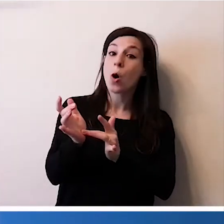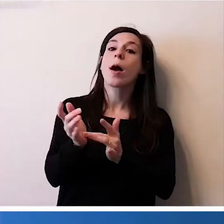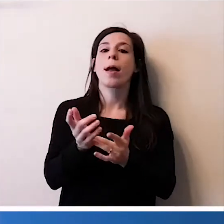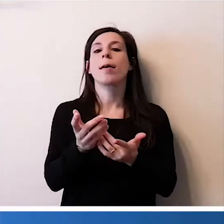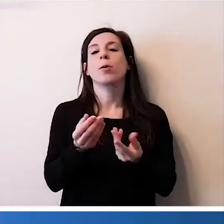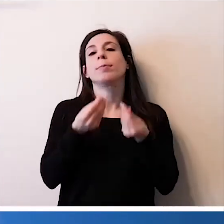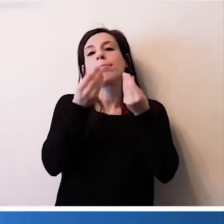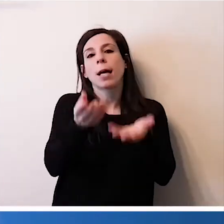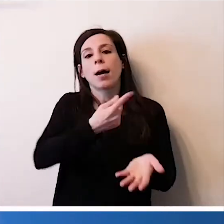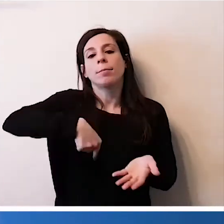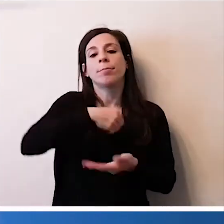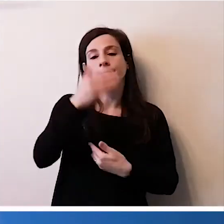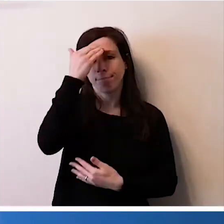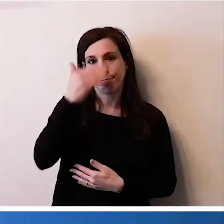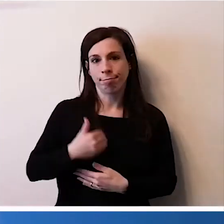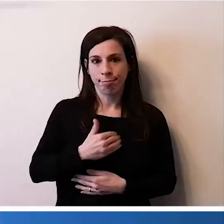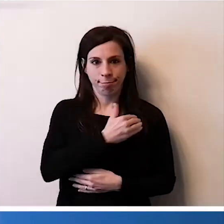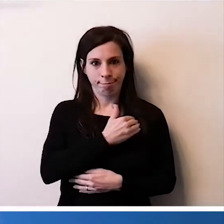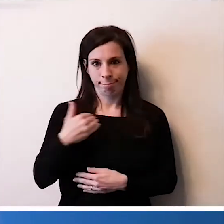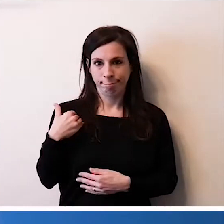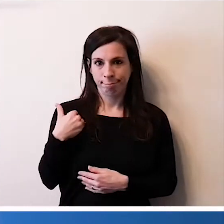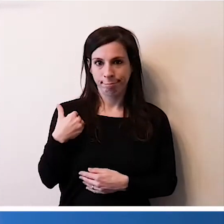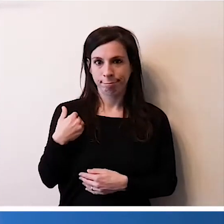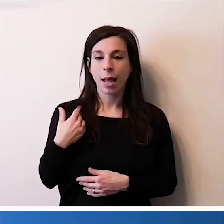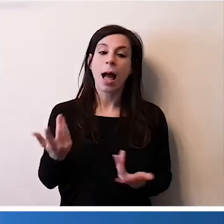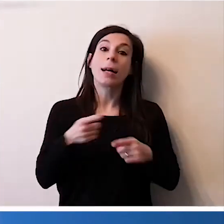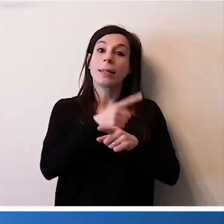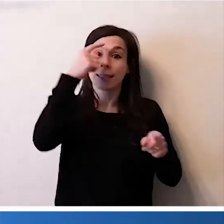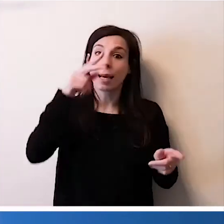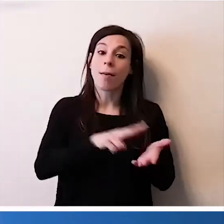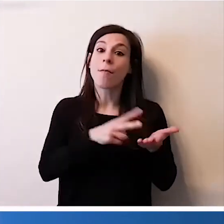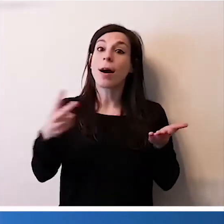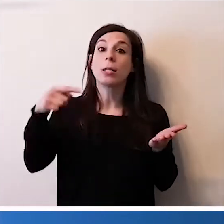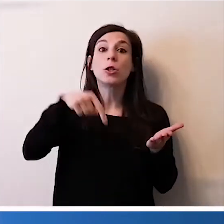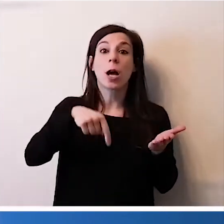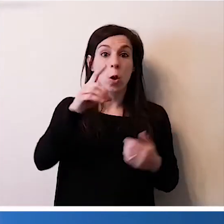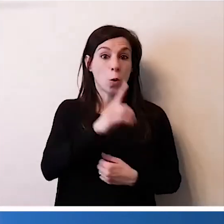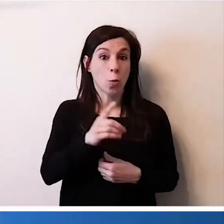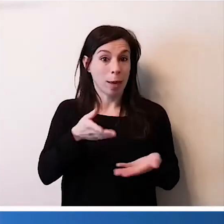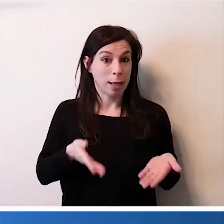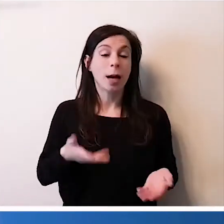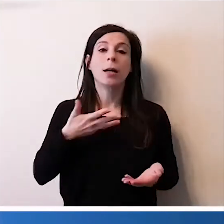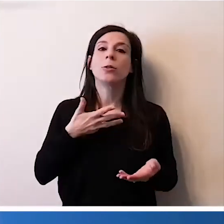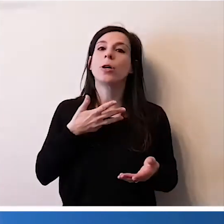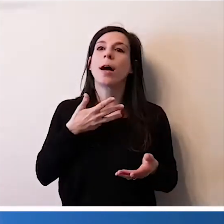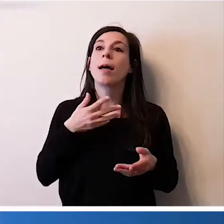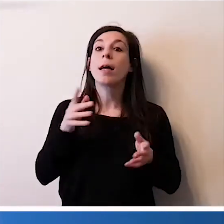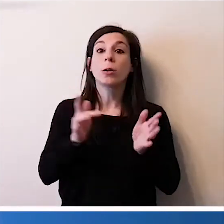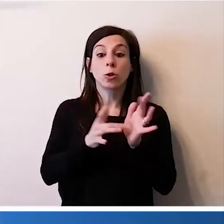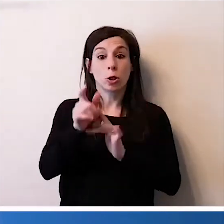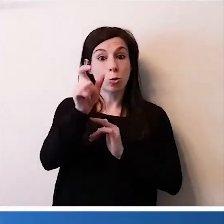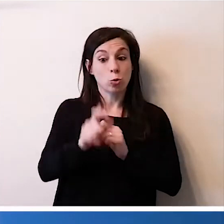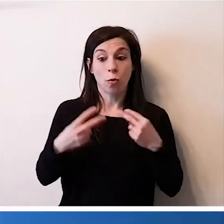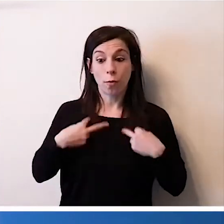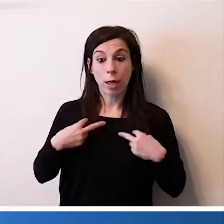della croce. Allora, dovete sapere che nel Vangelo di questa domenica si racconta un episodio molto importante della vita